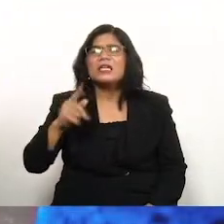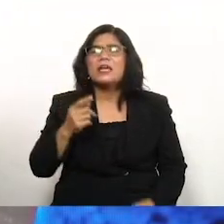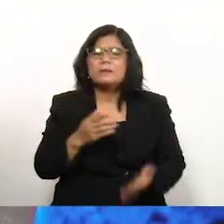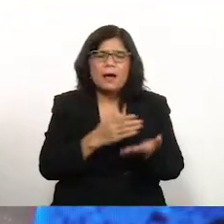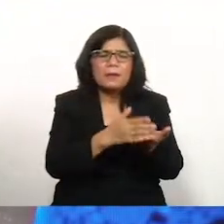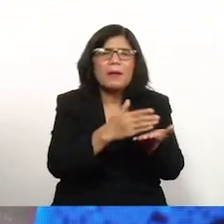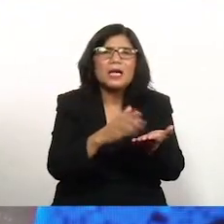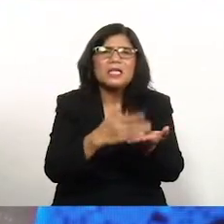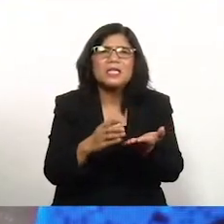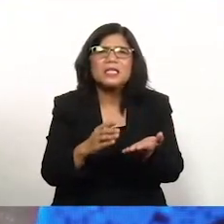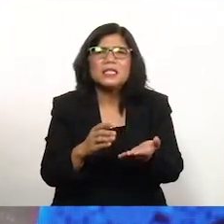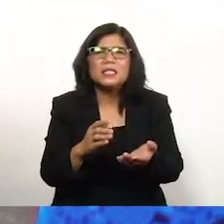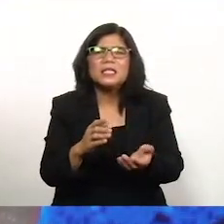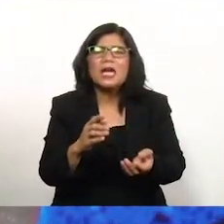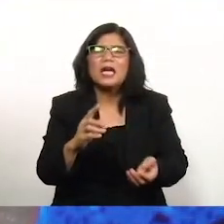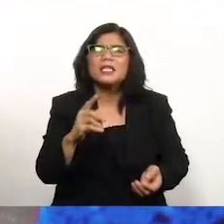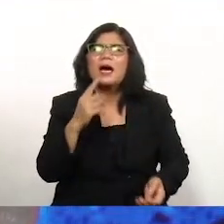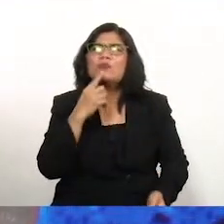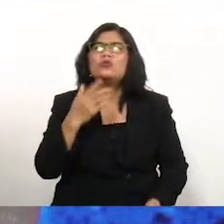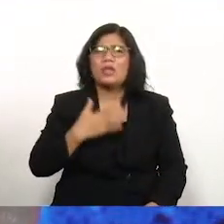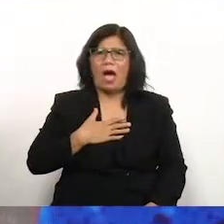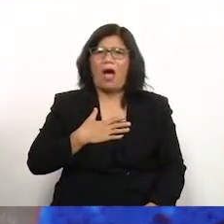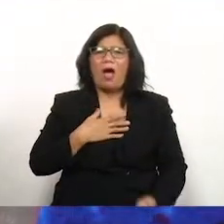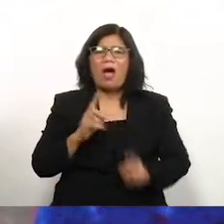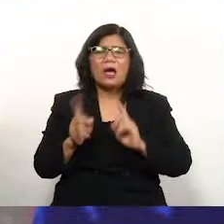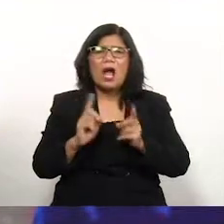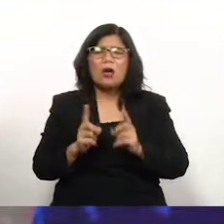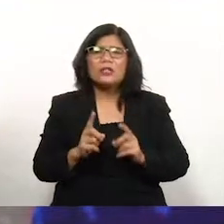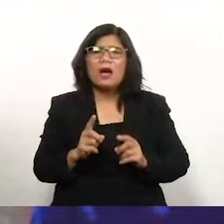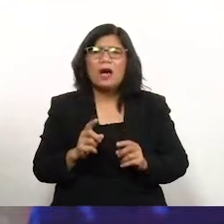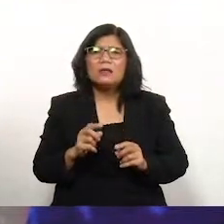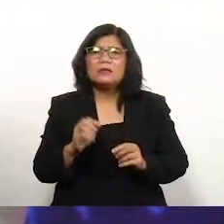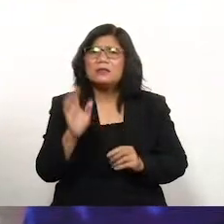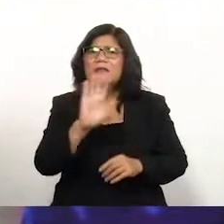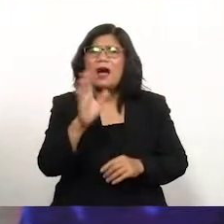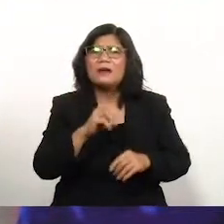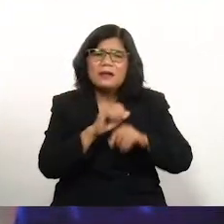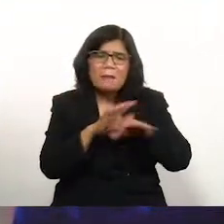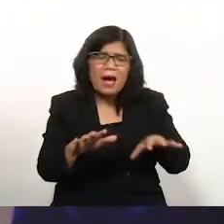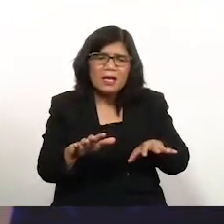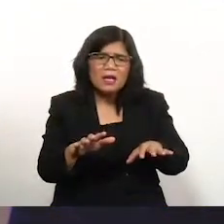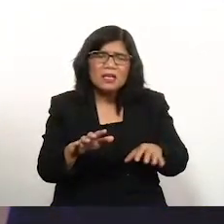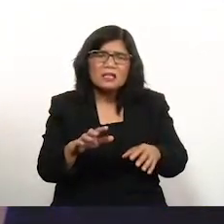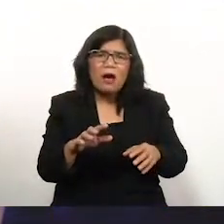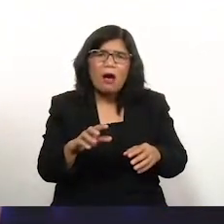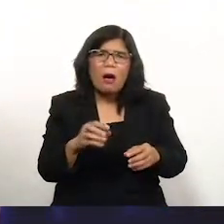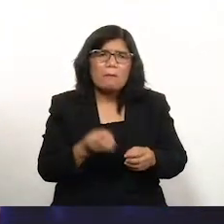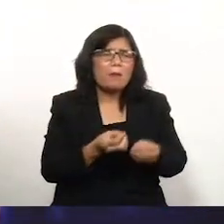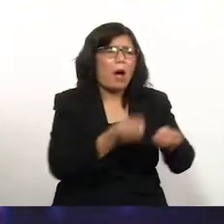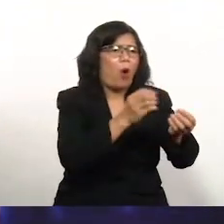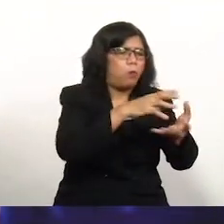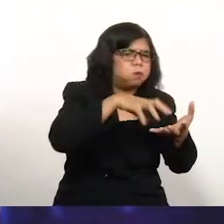bisa berbagi apa yang kita punya Hai kalau enggak ada damai di hati kita kita akan bawa kerusuhan di manapun Hai